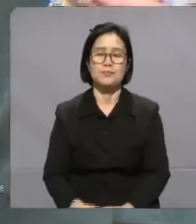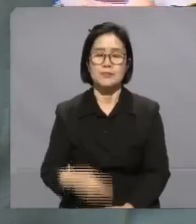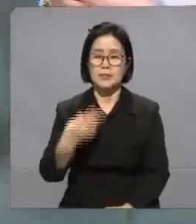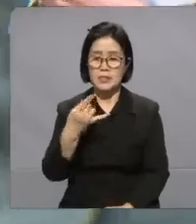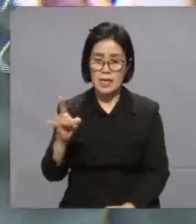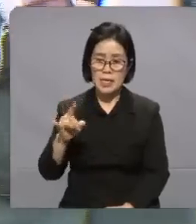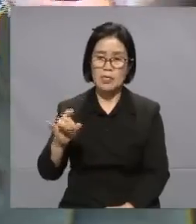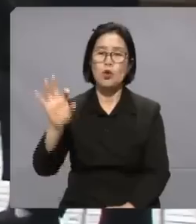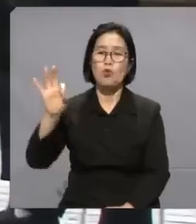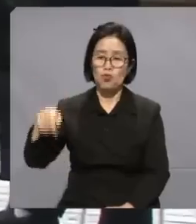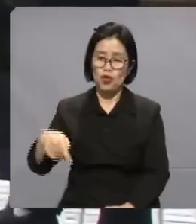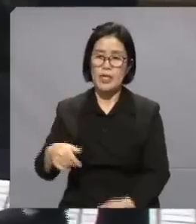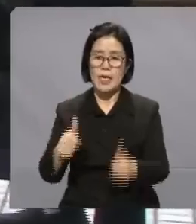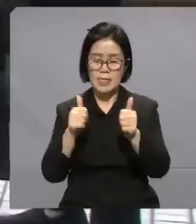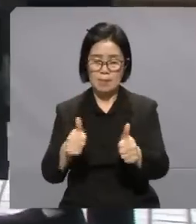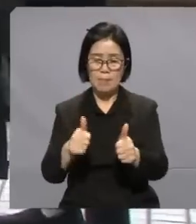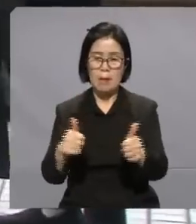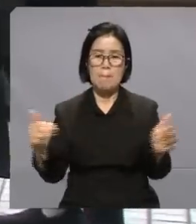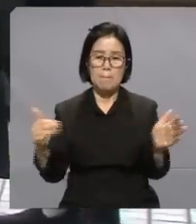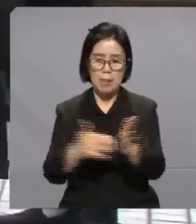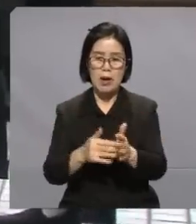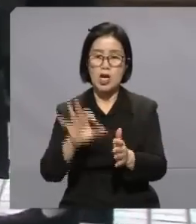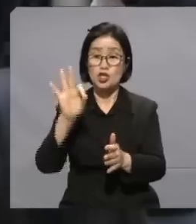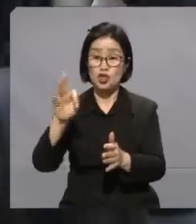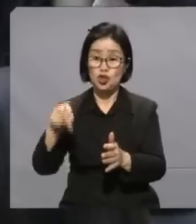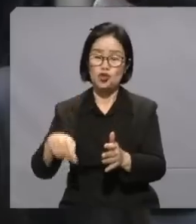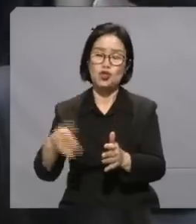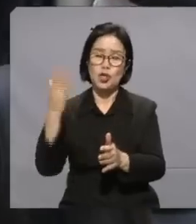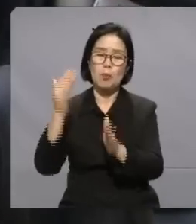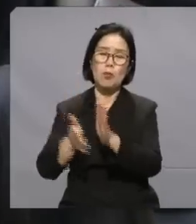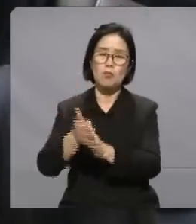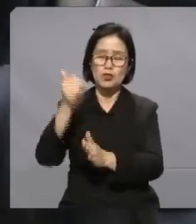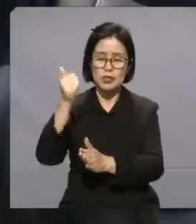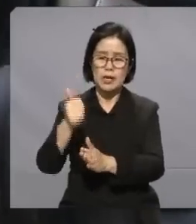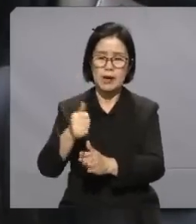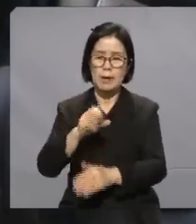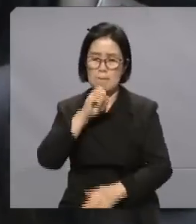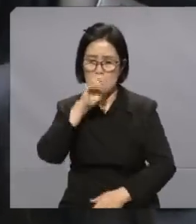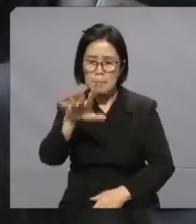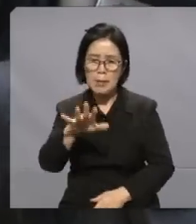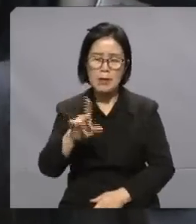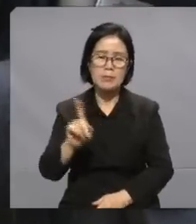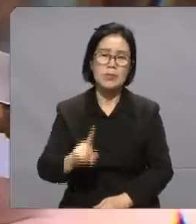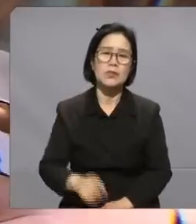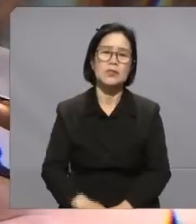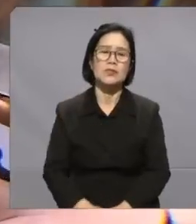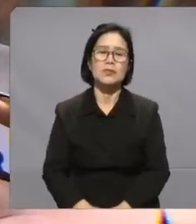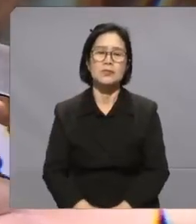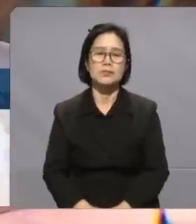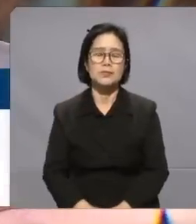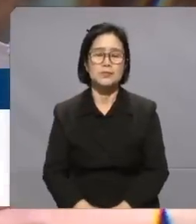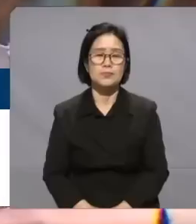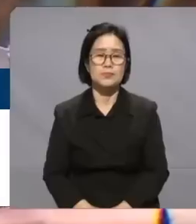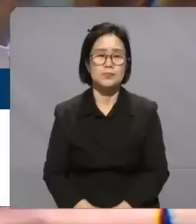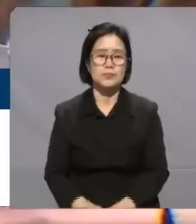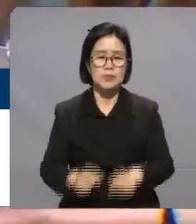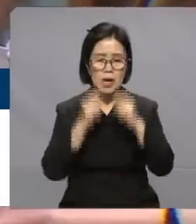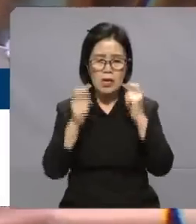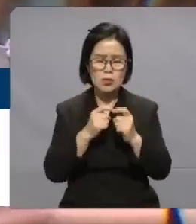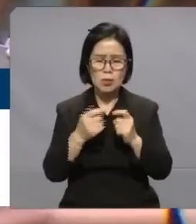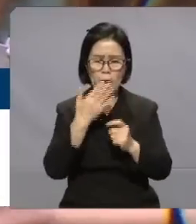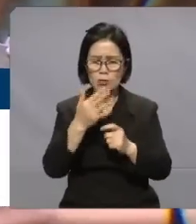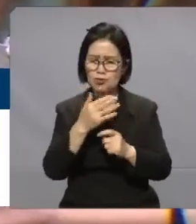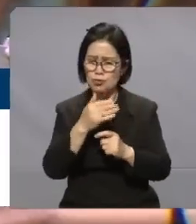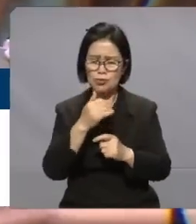대장동 위례재판을 마치고 나온 유동규 전 본부장. 작심 발언을 쏟아냅니다. 개인적으로 할 수 있는